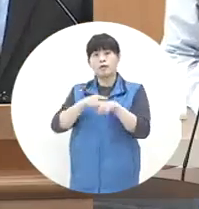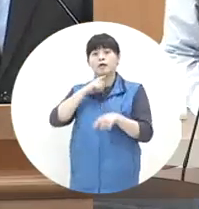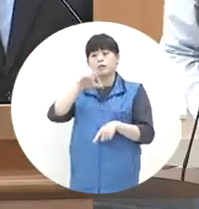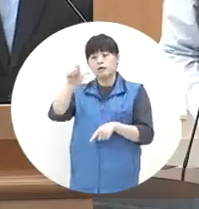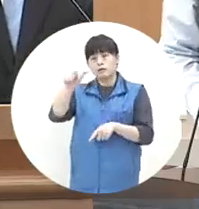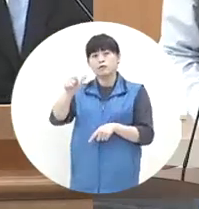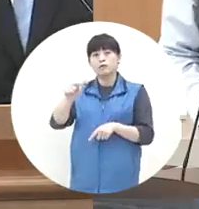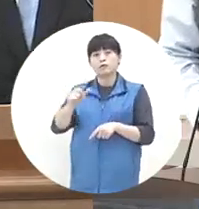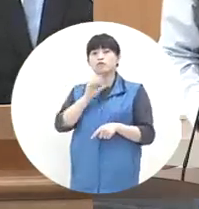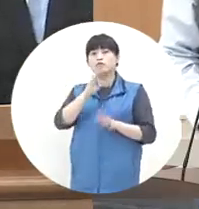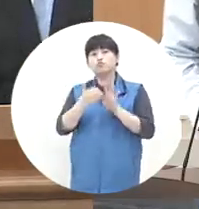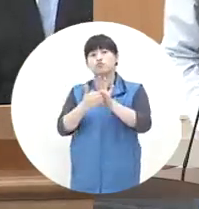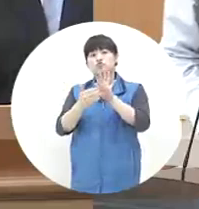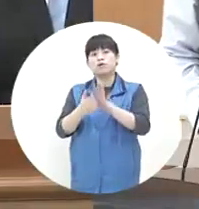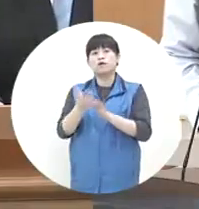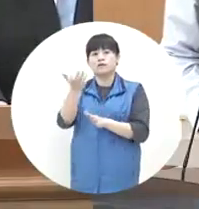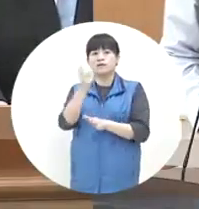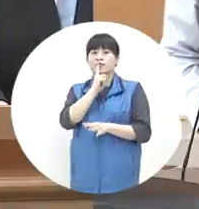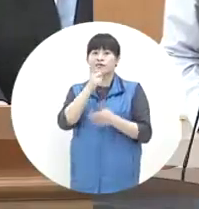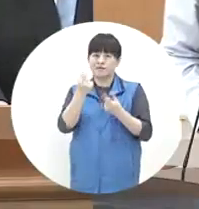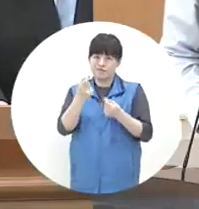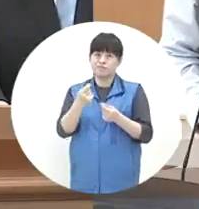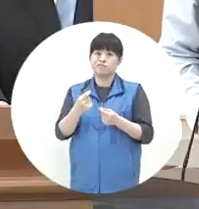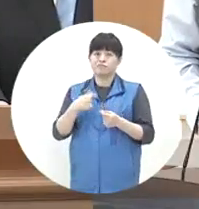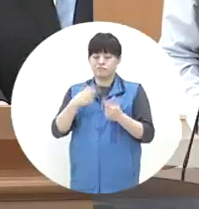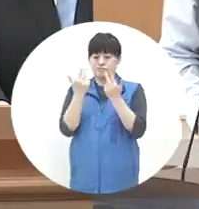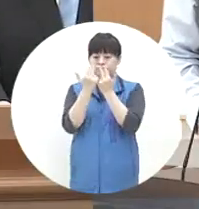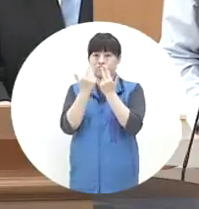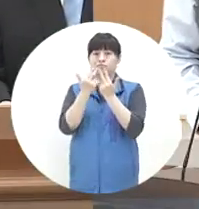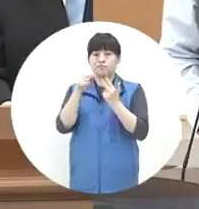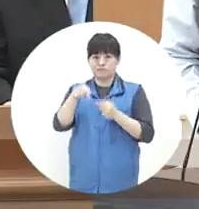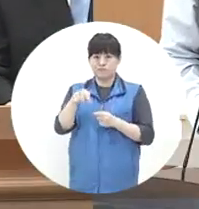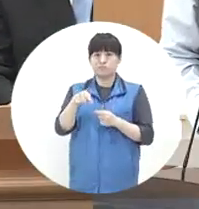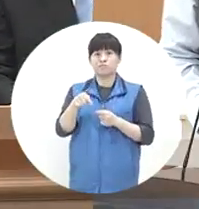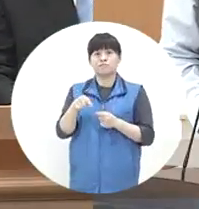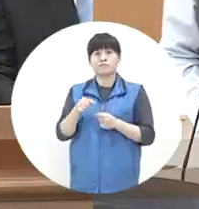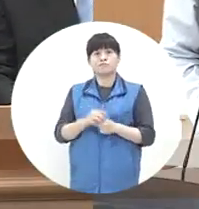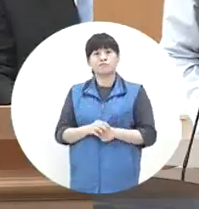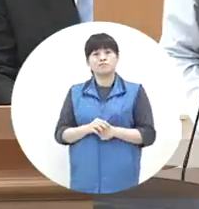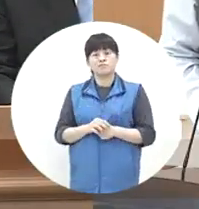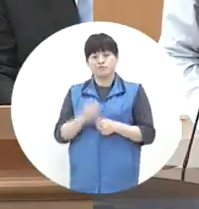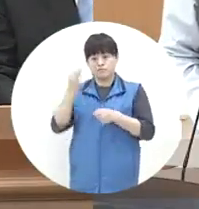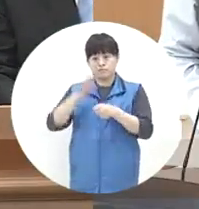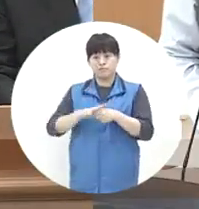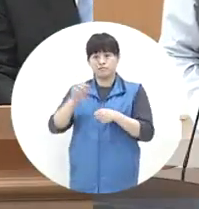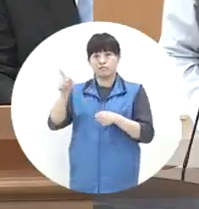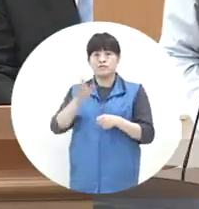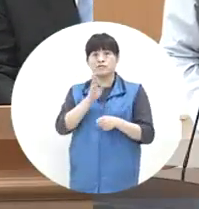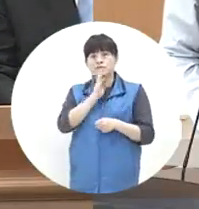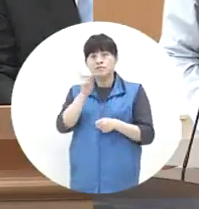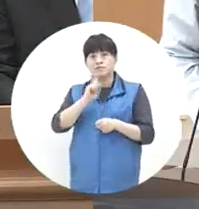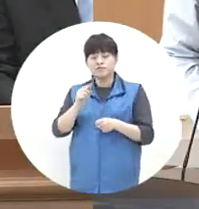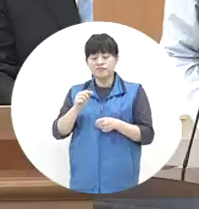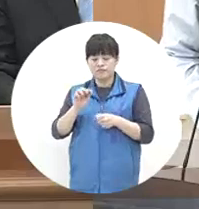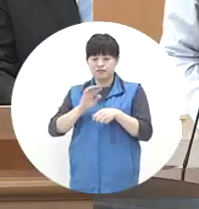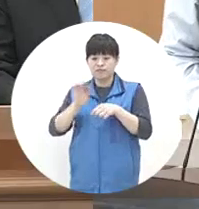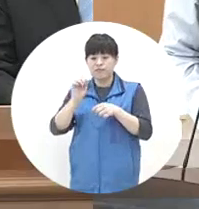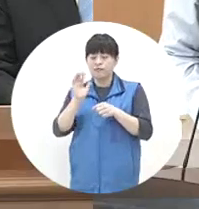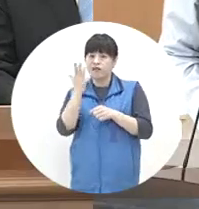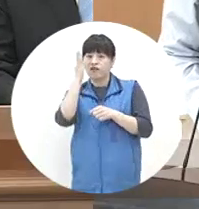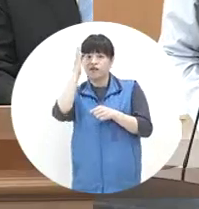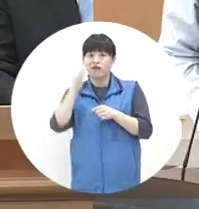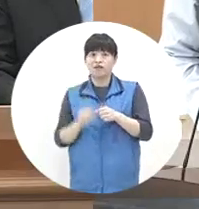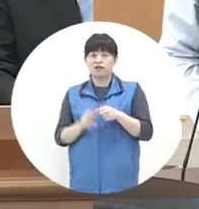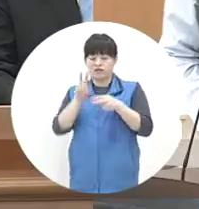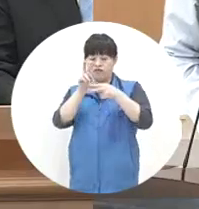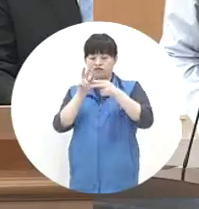用预防，就像您刚刚讲的。所以我们新北市在这个上面，我们除了补助他们涂氟以外，这牙医师在涂氟的时